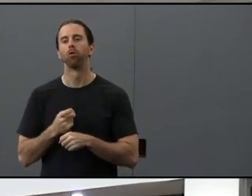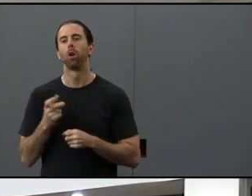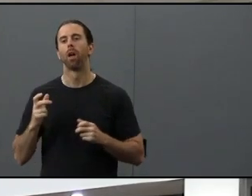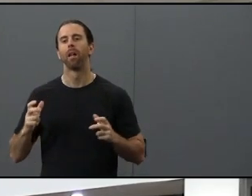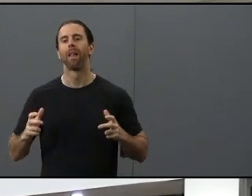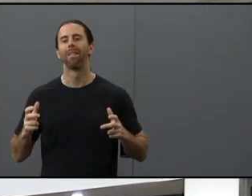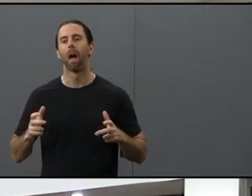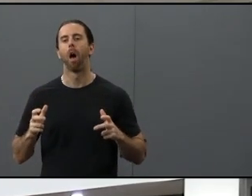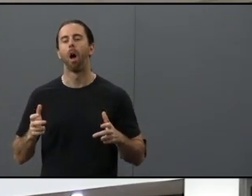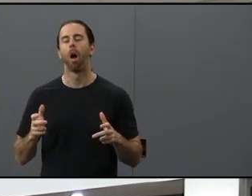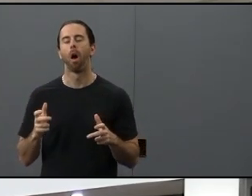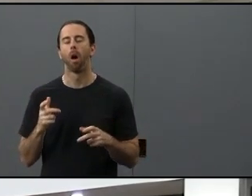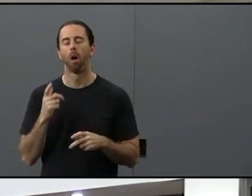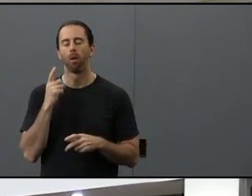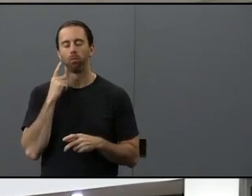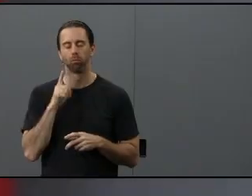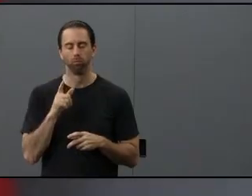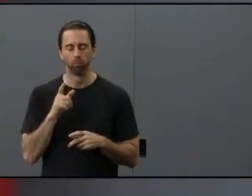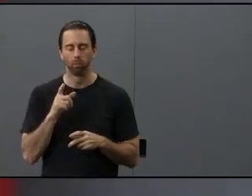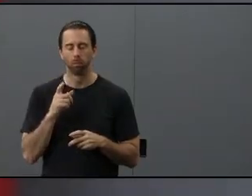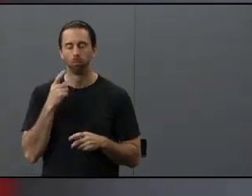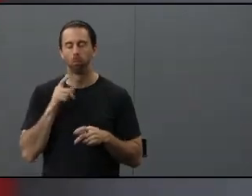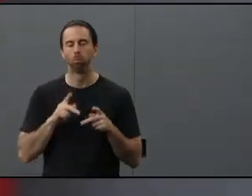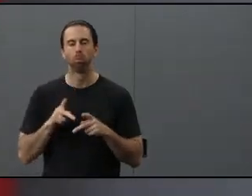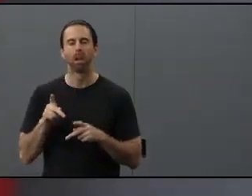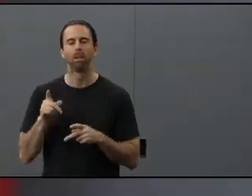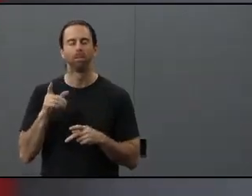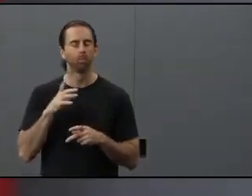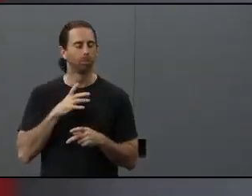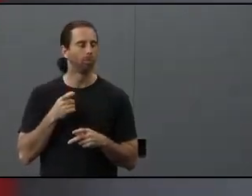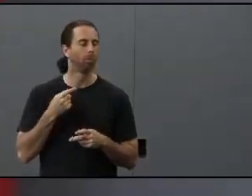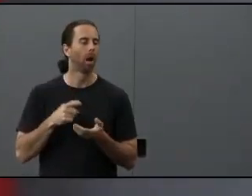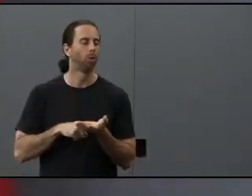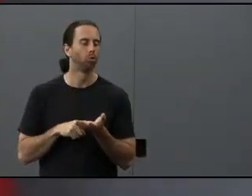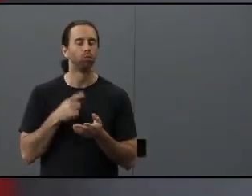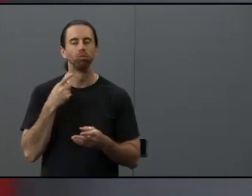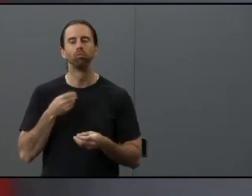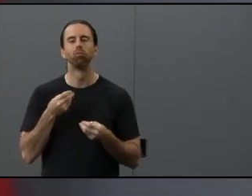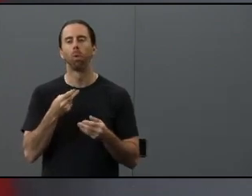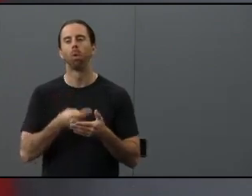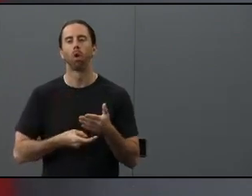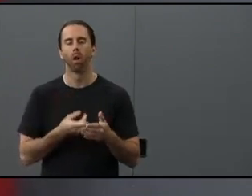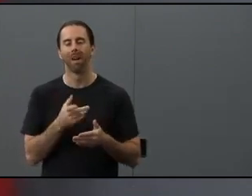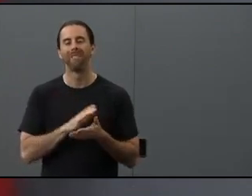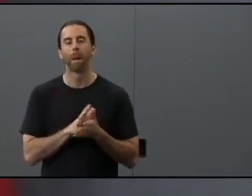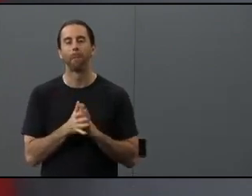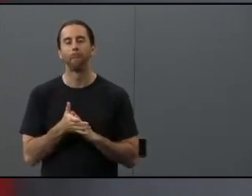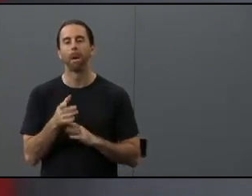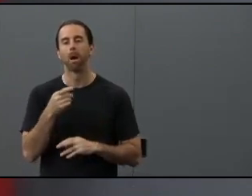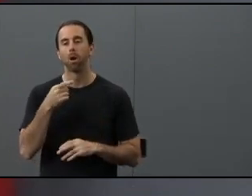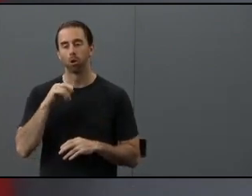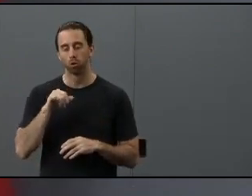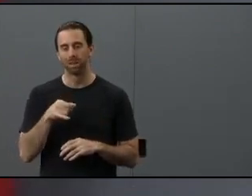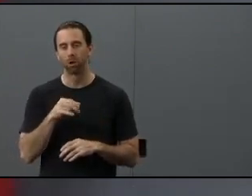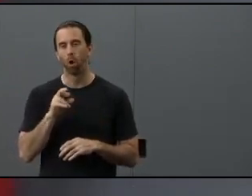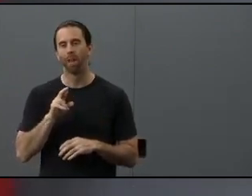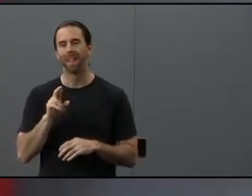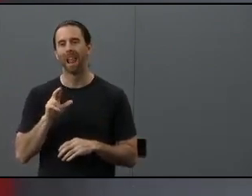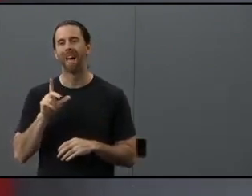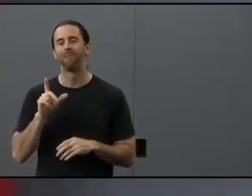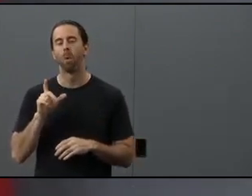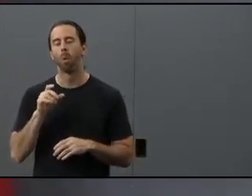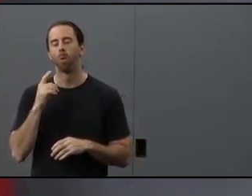trottoir pour le Service des Travaux Public il serait proposé appuyer et résolu d'octroyer le contrat à la firme j René Lafond